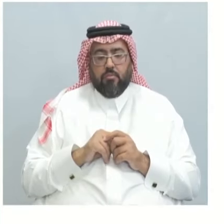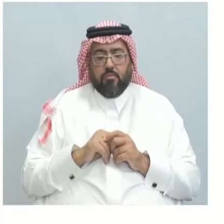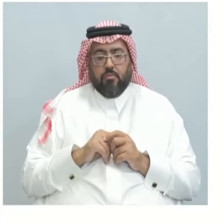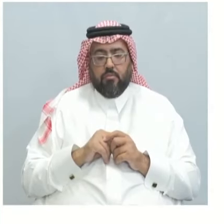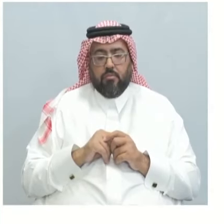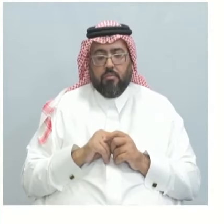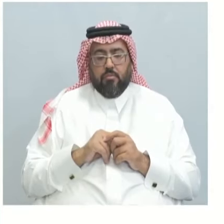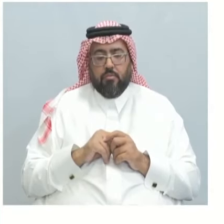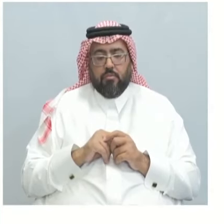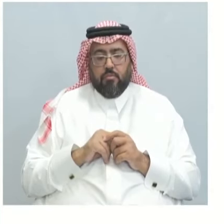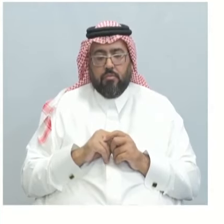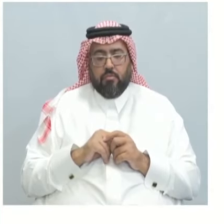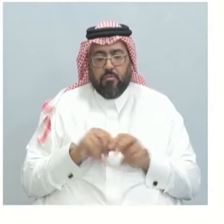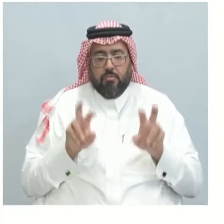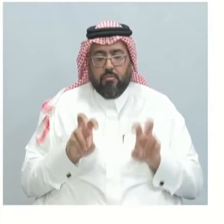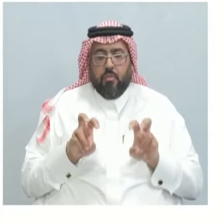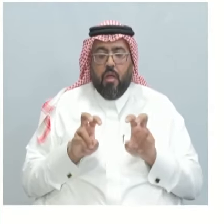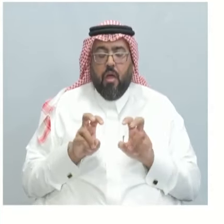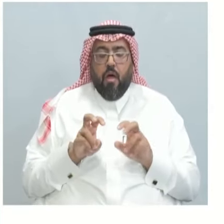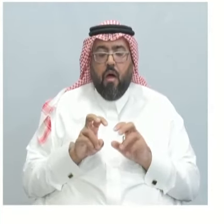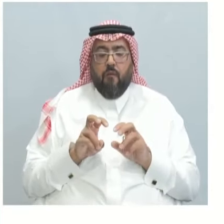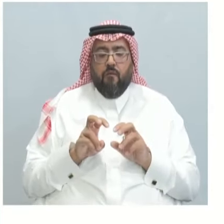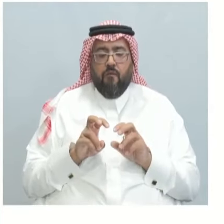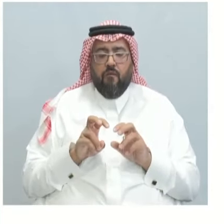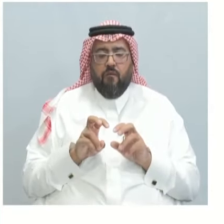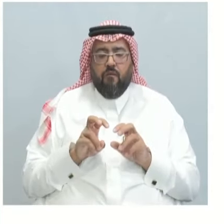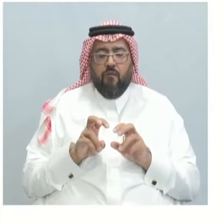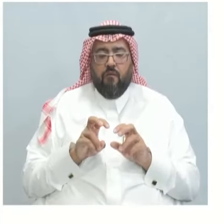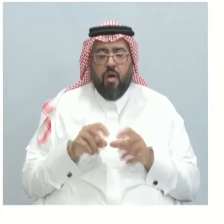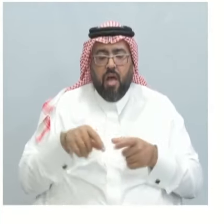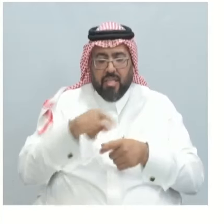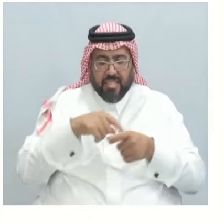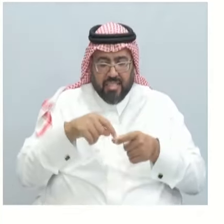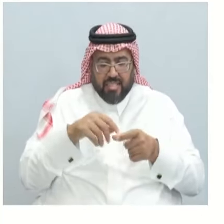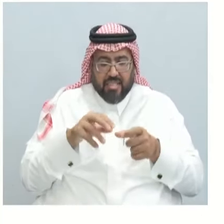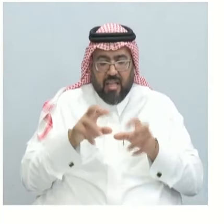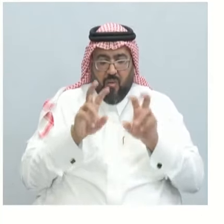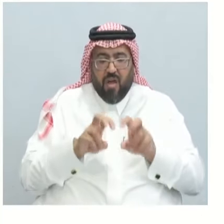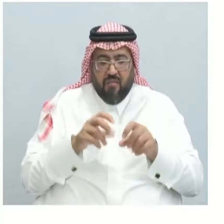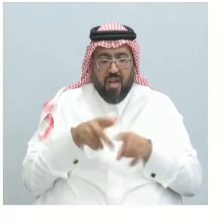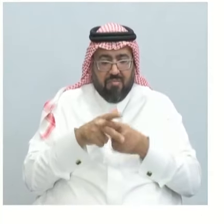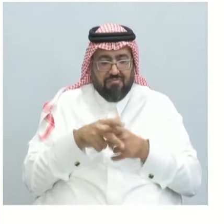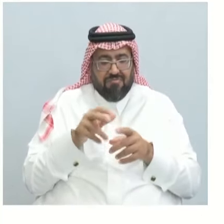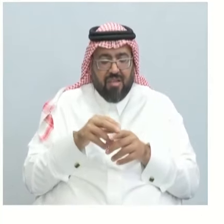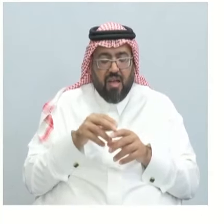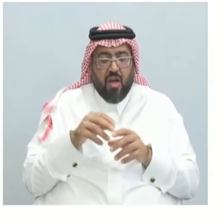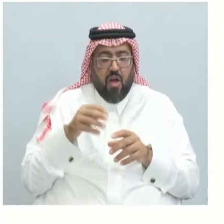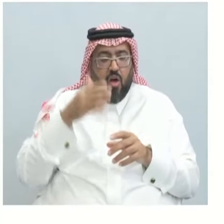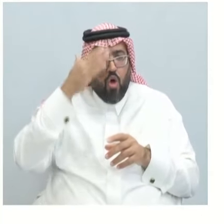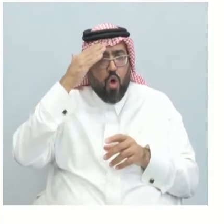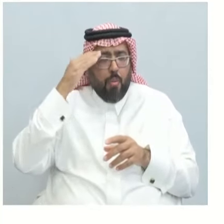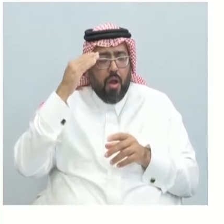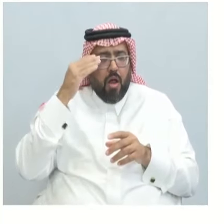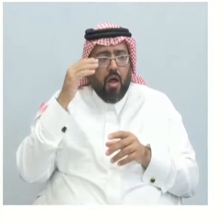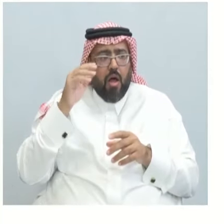جديد عند توقف محرك الاقراص الثابت عن العمل استشر احد خبراء تقنيه المعلومات او